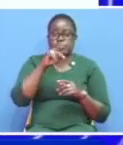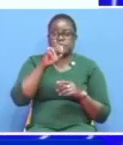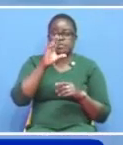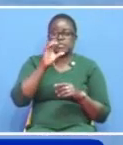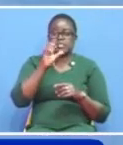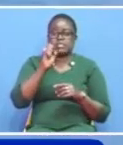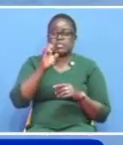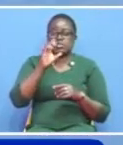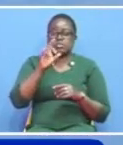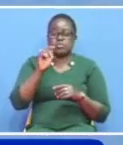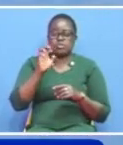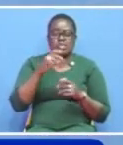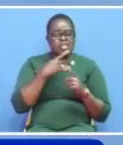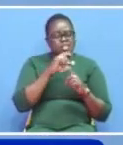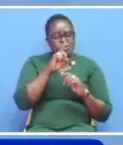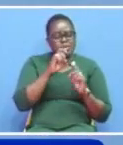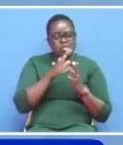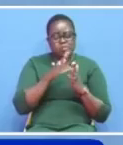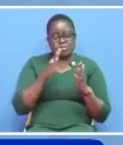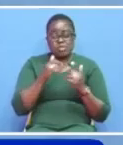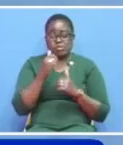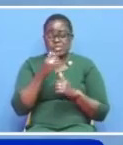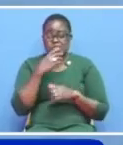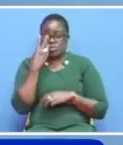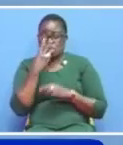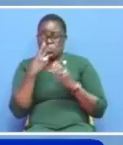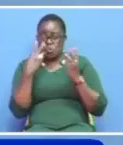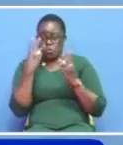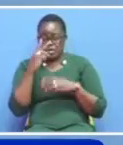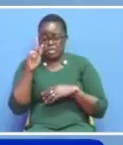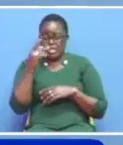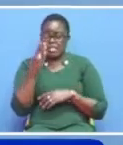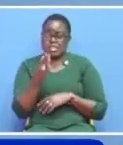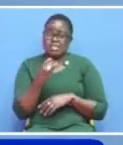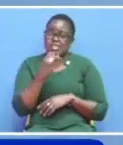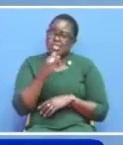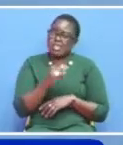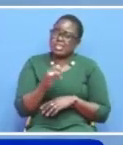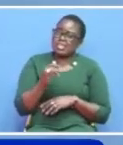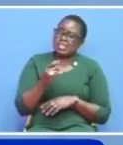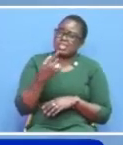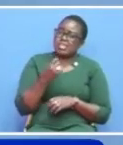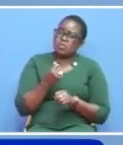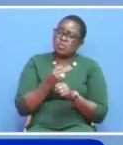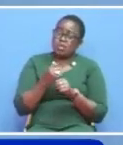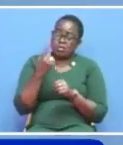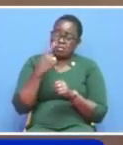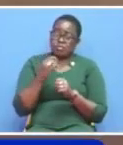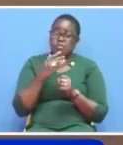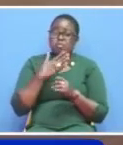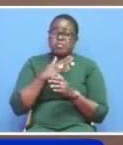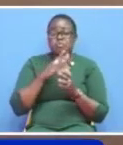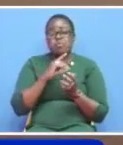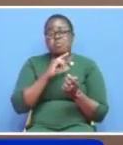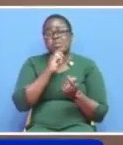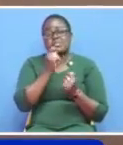forward. Ikulio inene ilai usani siya mwene ndi. Ye utumishi kwa wote kwa ya vindu